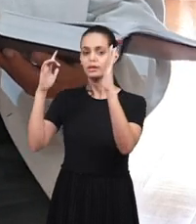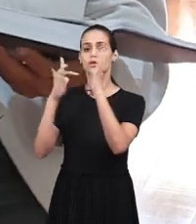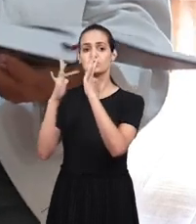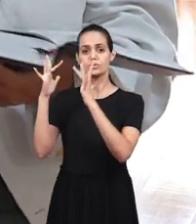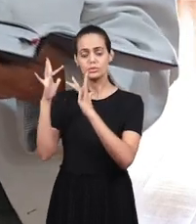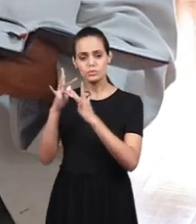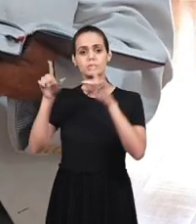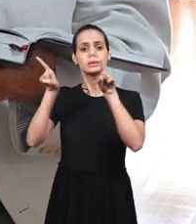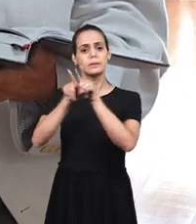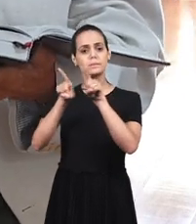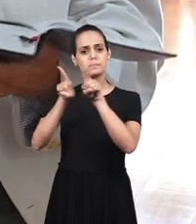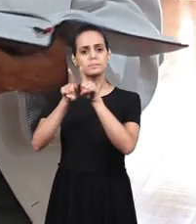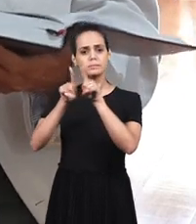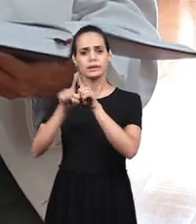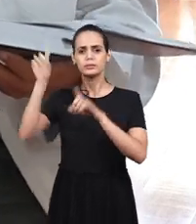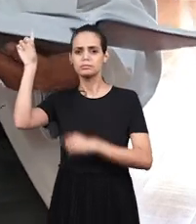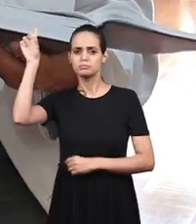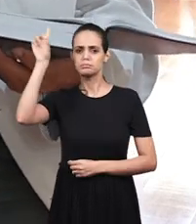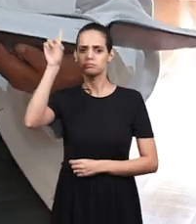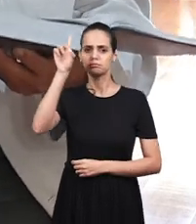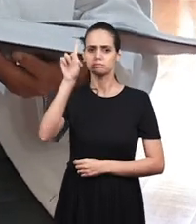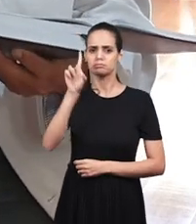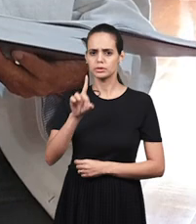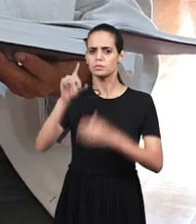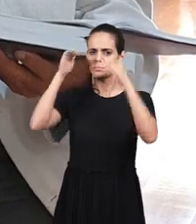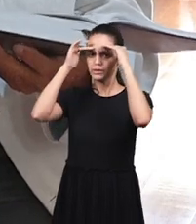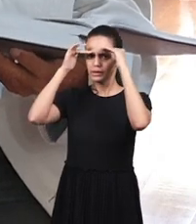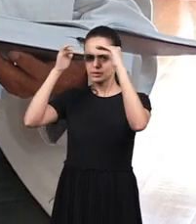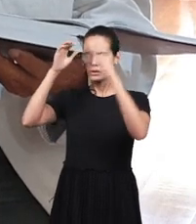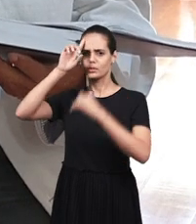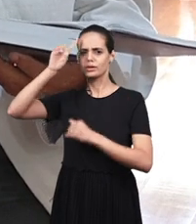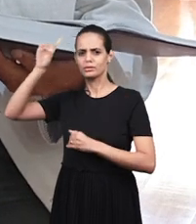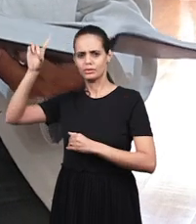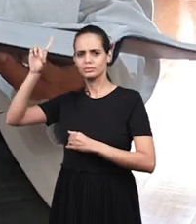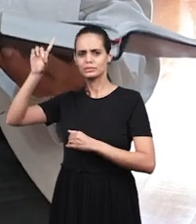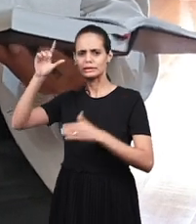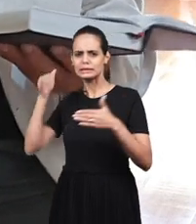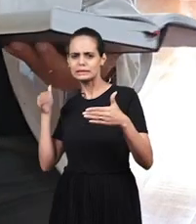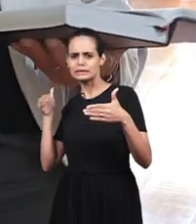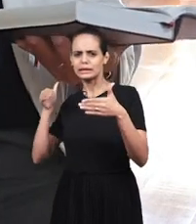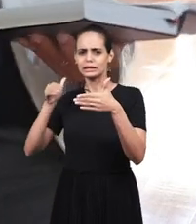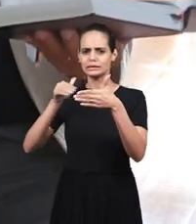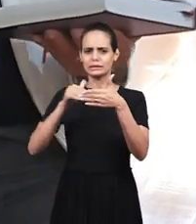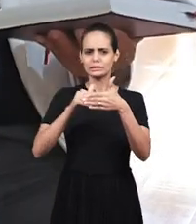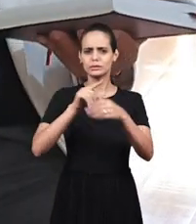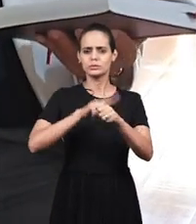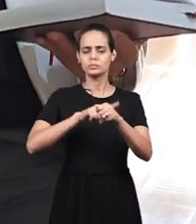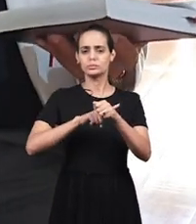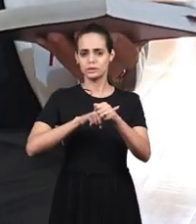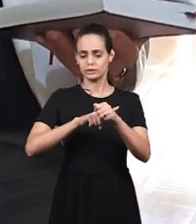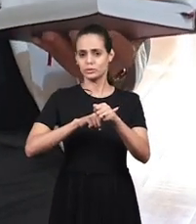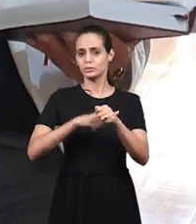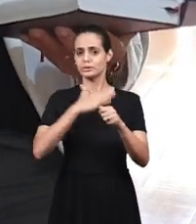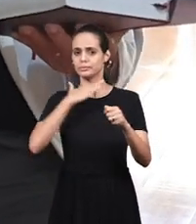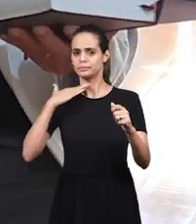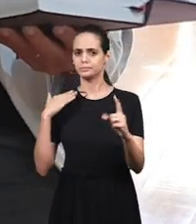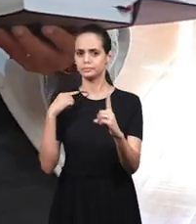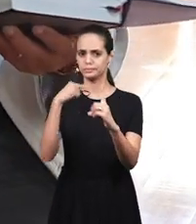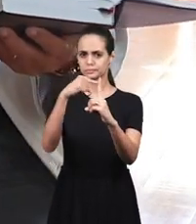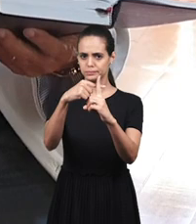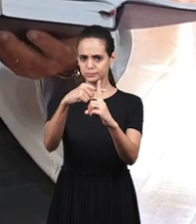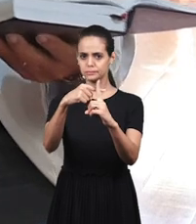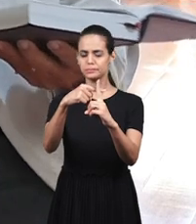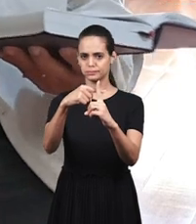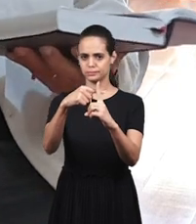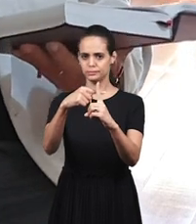Иисус, Он исполнил этот завет, когда Он был послушен и до смерти, смерти крестной, да?